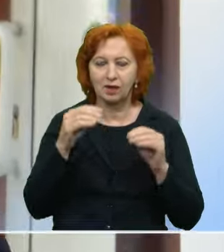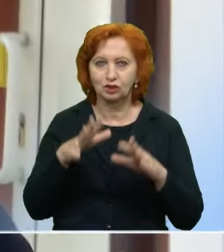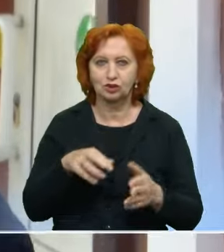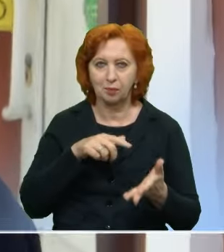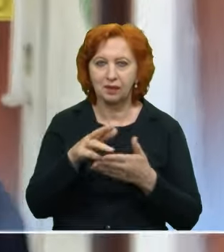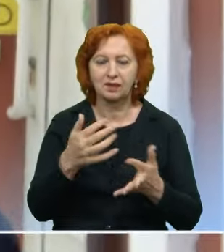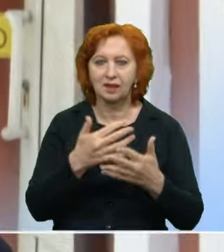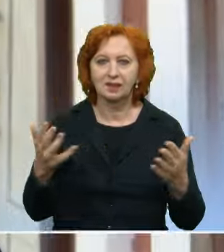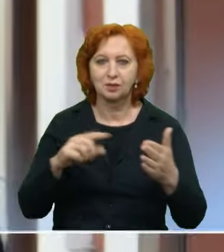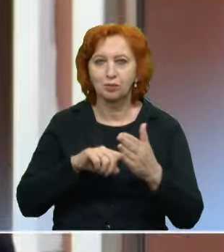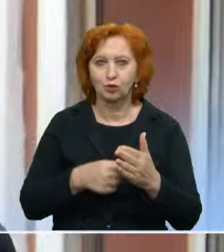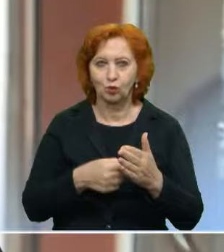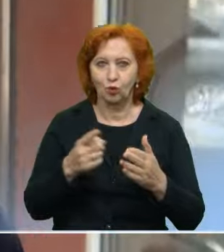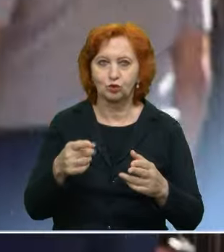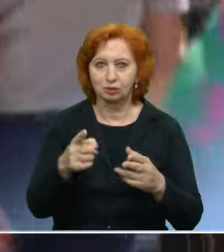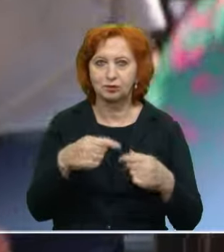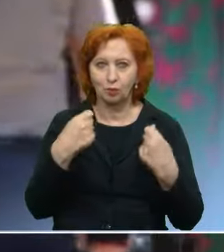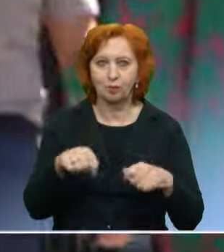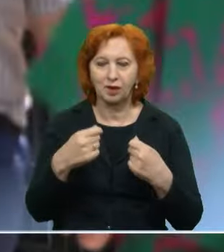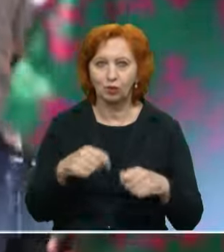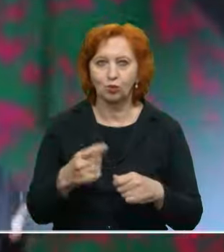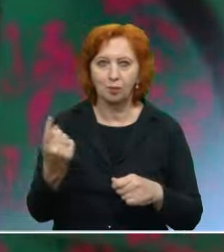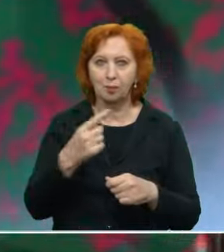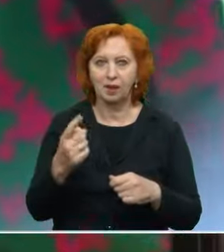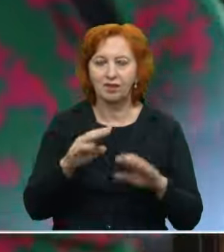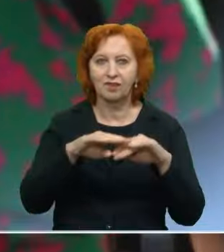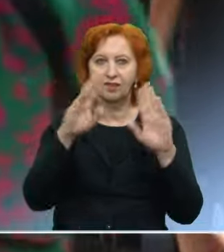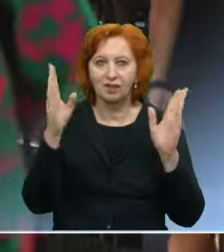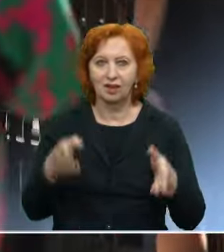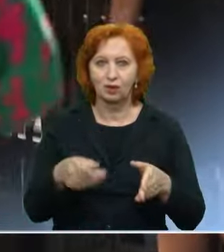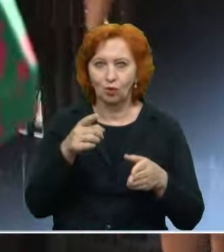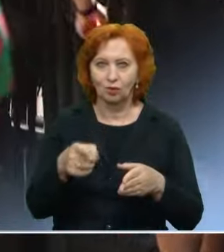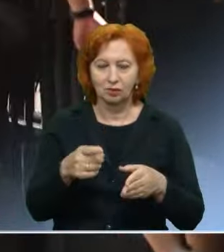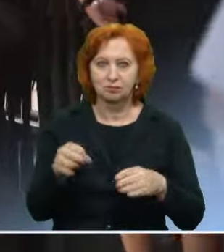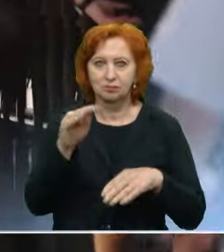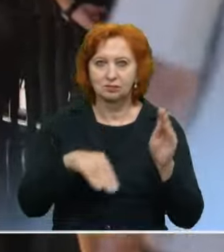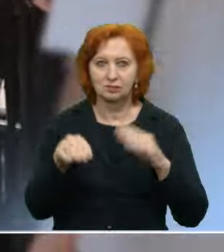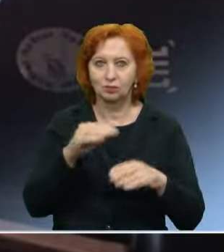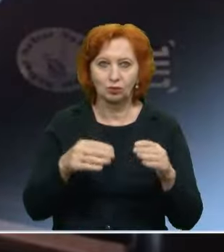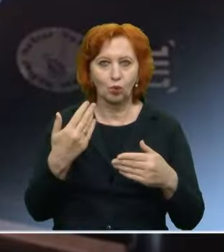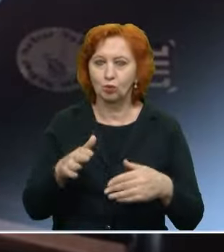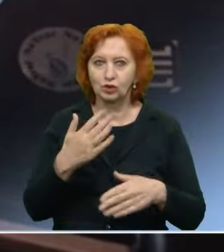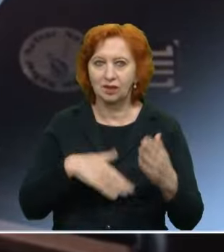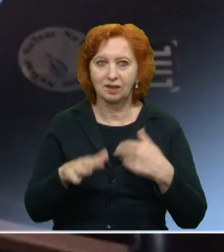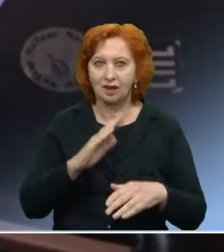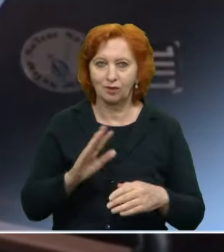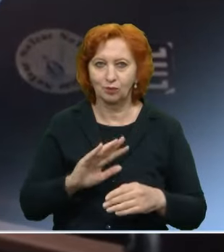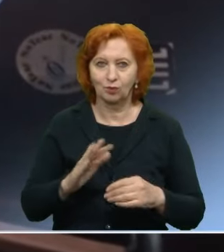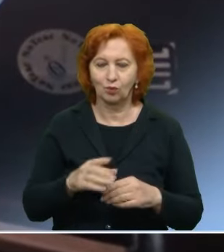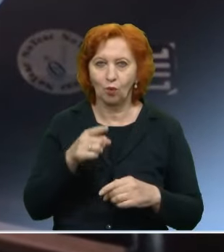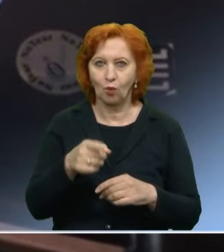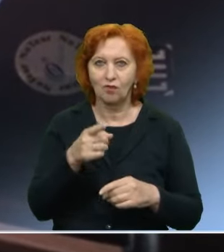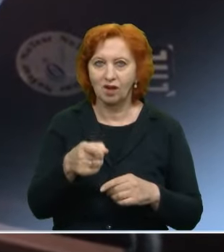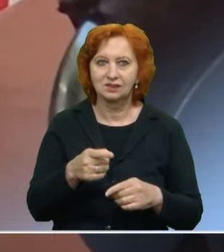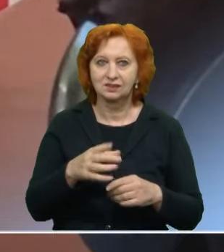пройтись по нескольким точкам ее продаж. Первый ларек, а срок годности ингредиентов уже не радует. А у вас